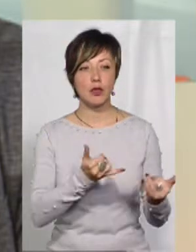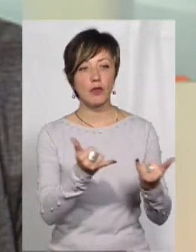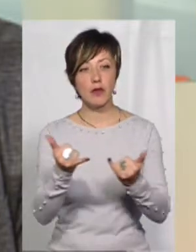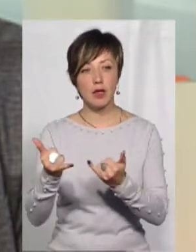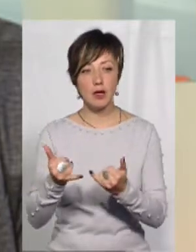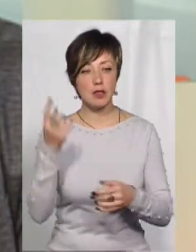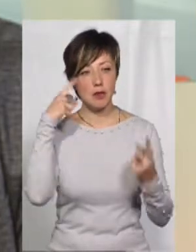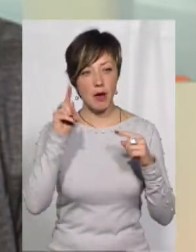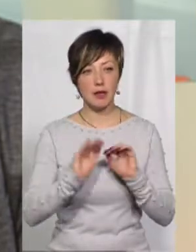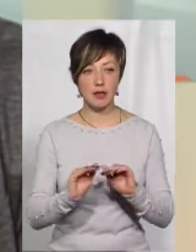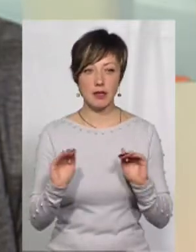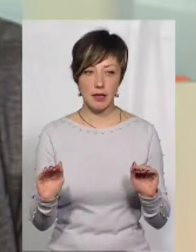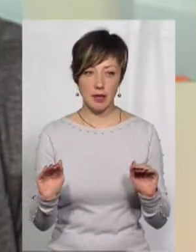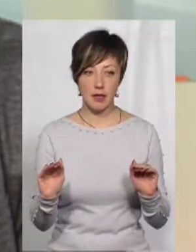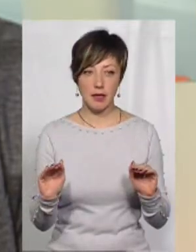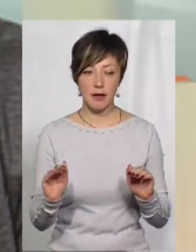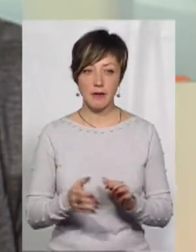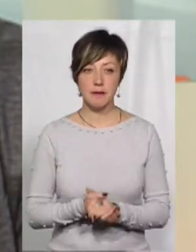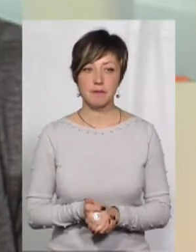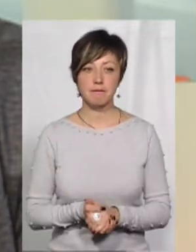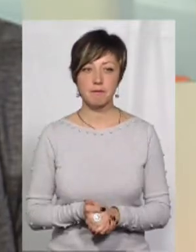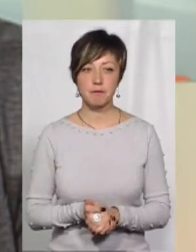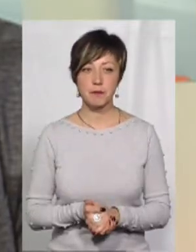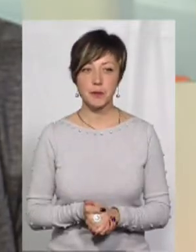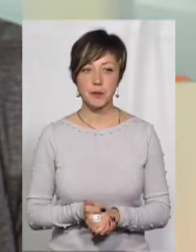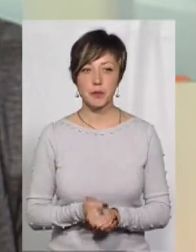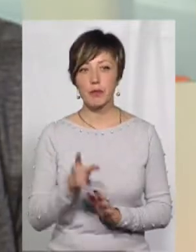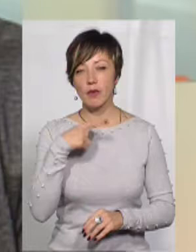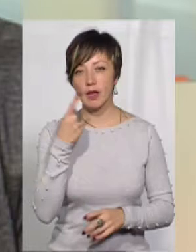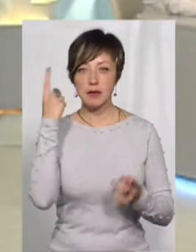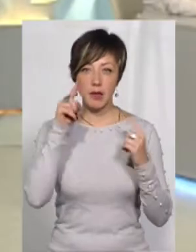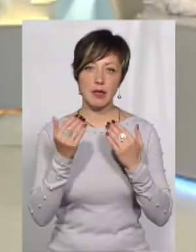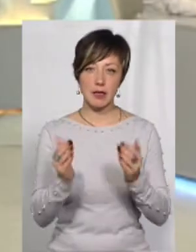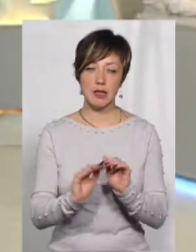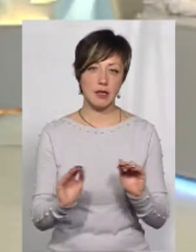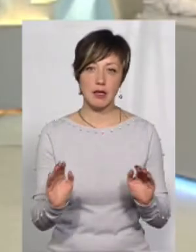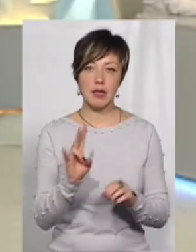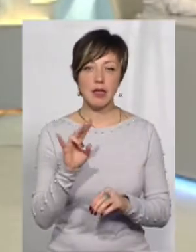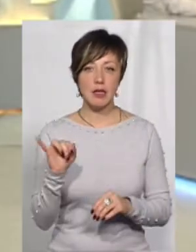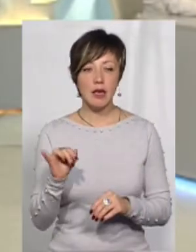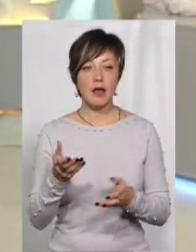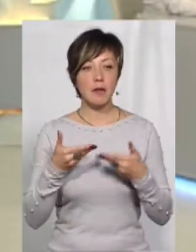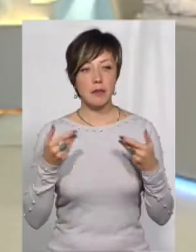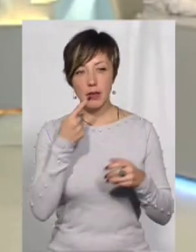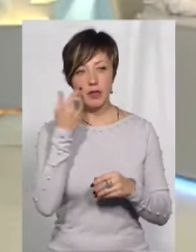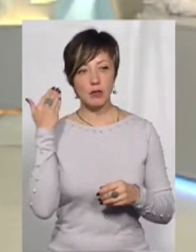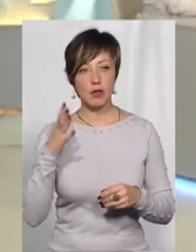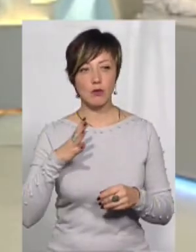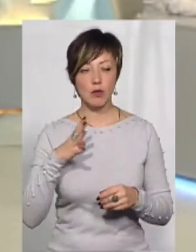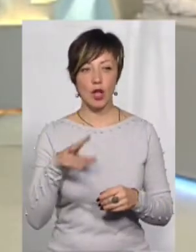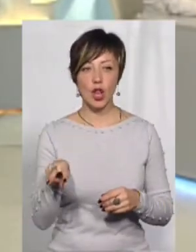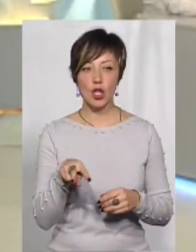задовільняти забаганки дітей. Ну, як це говорять дорослі люди. Вони там кажуть, та це забаганки дітей. І ми нещодавно були